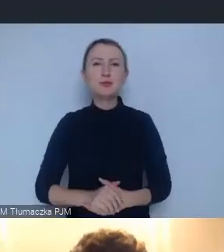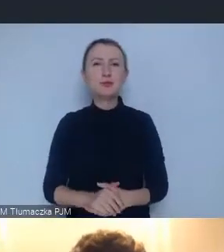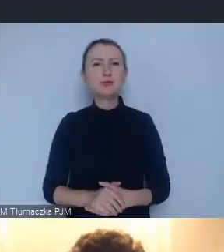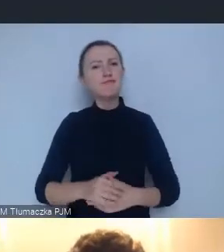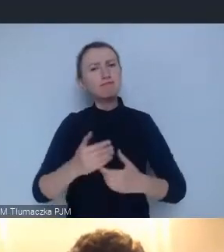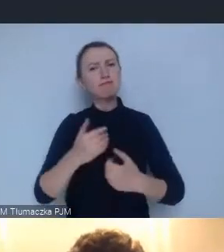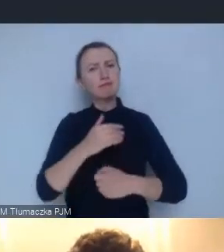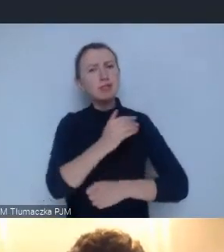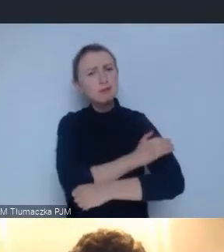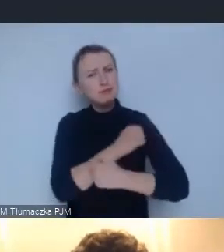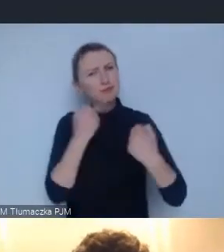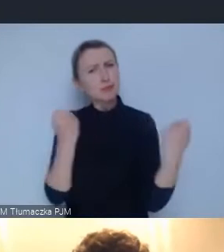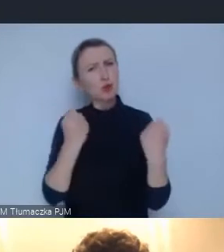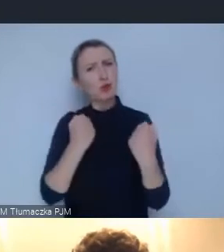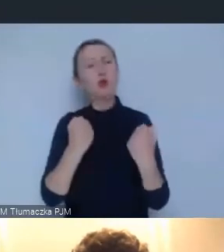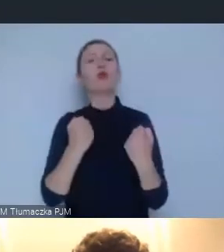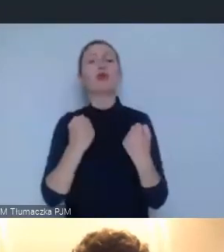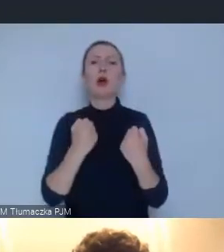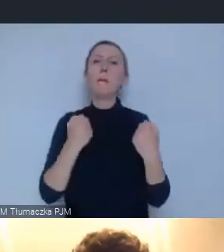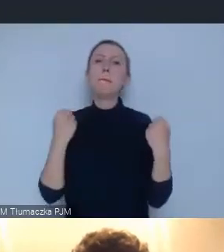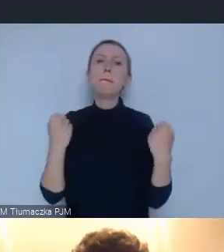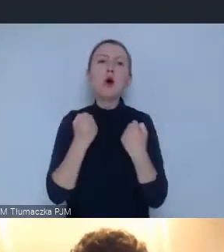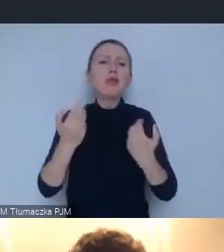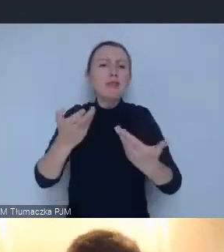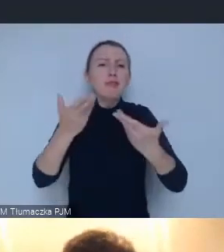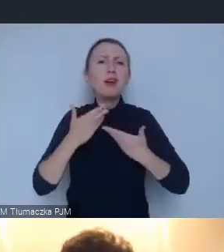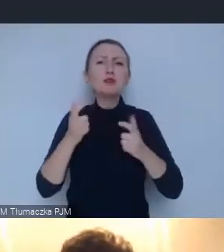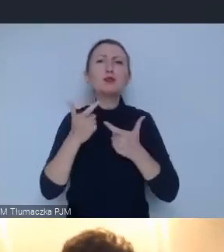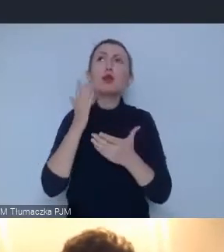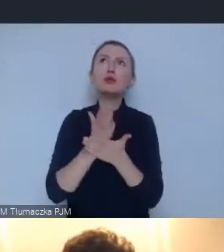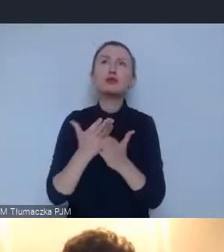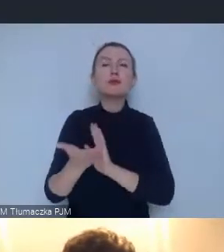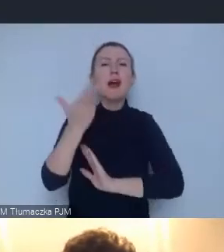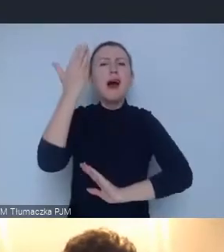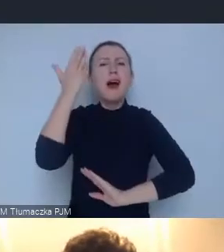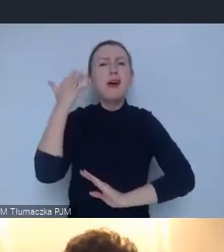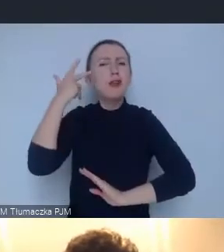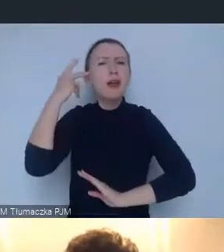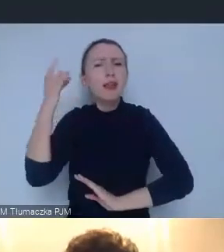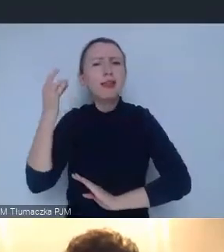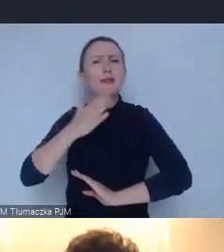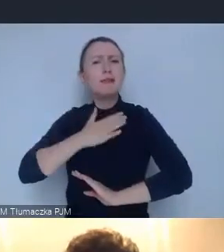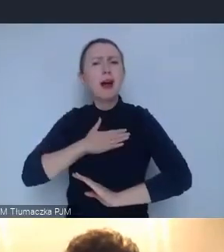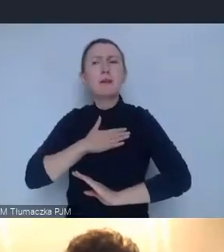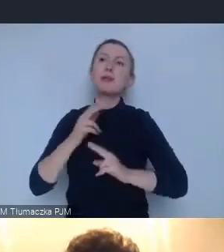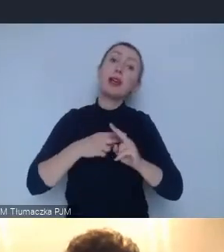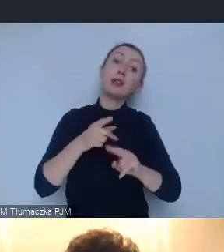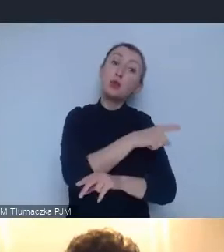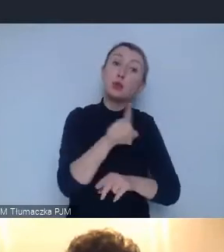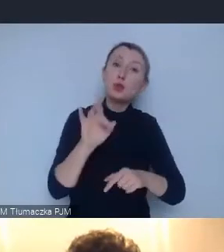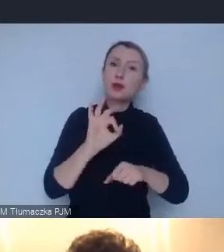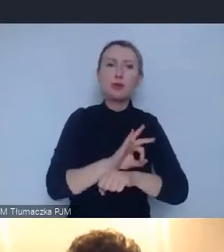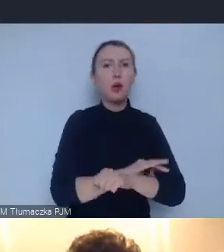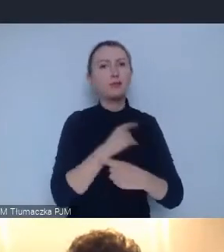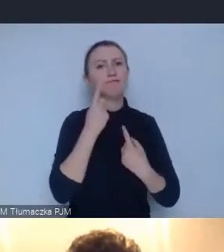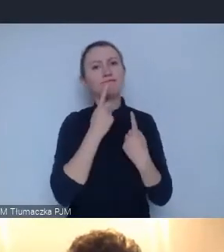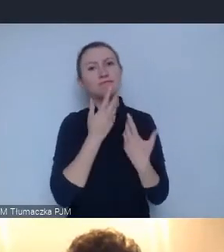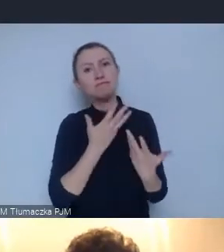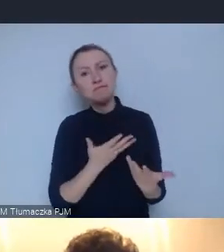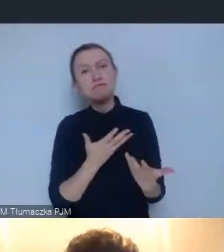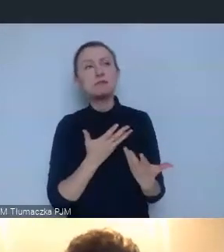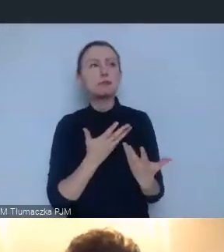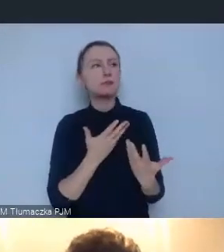silną motywację do tego, żeby to, co od dawna siedzi w głowie, co może było dla niektórych projektem